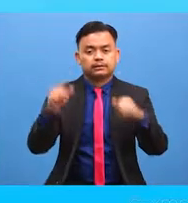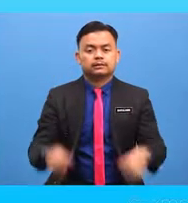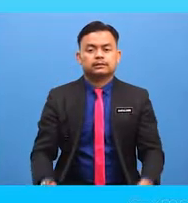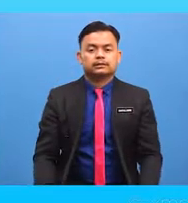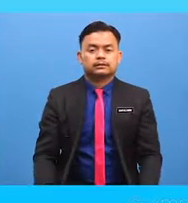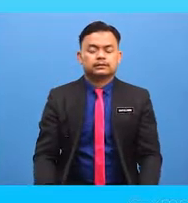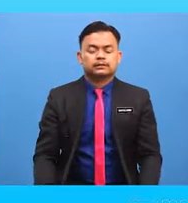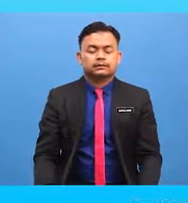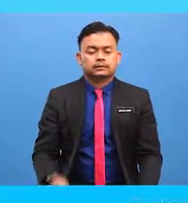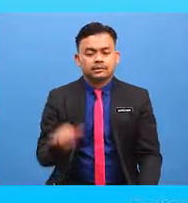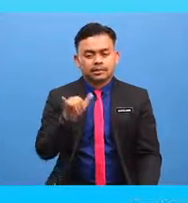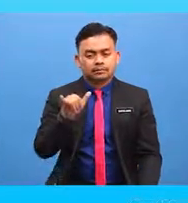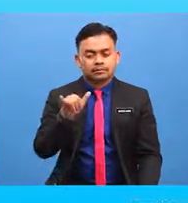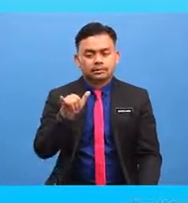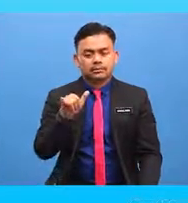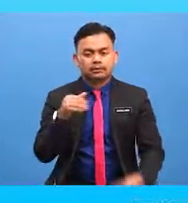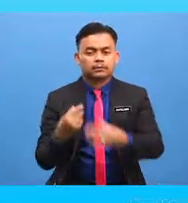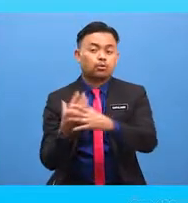pokok yang terbalik.